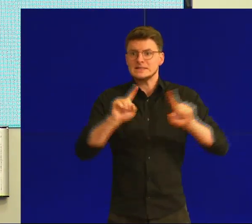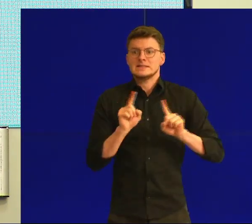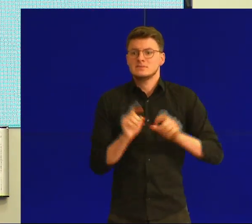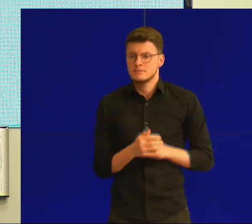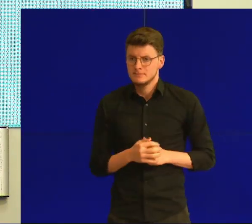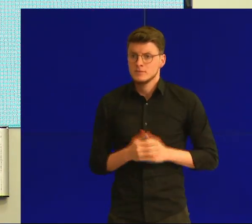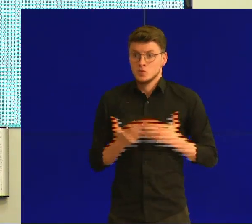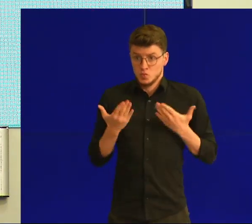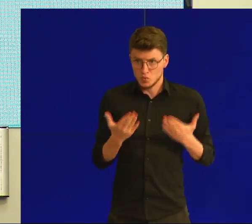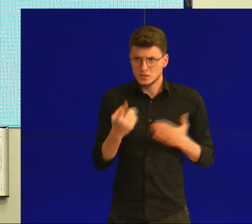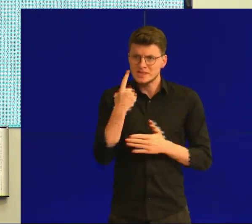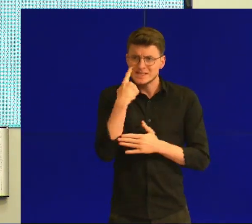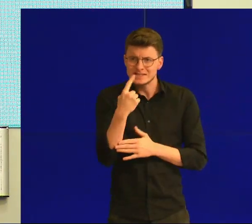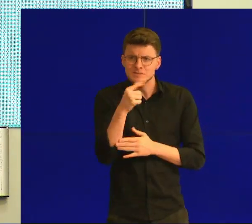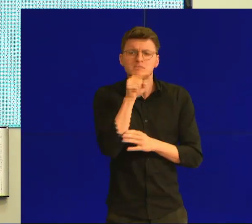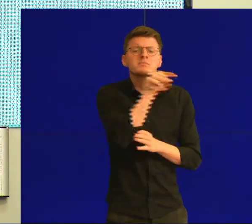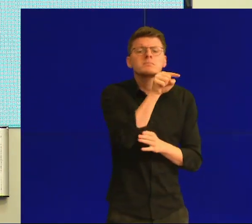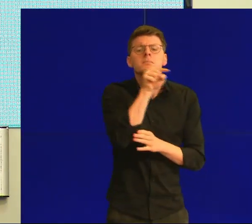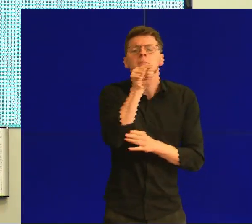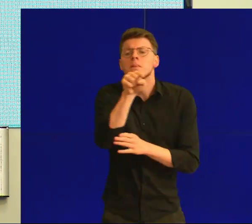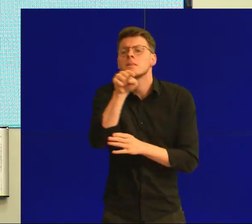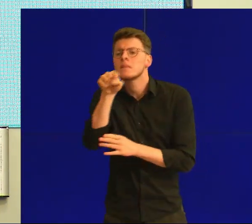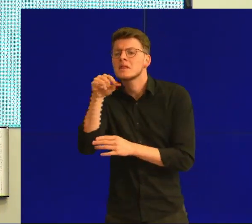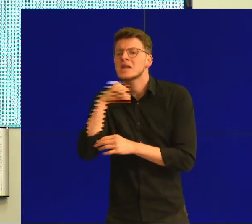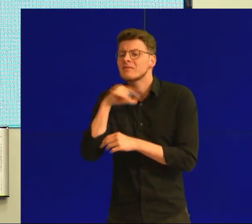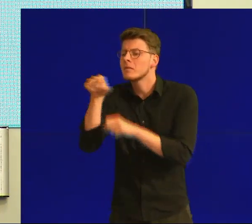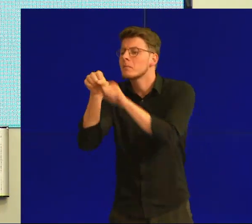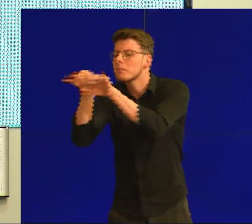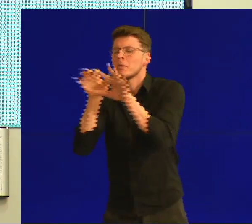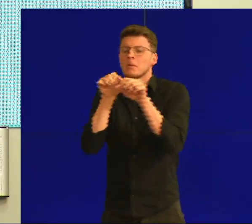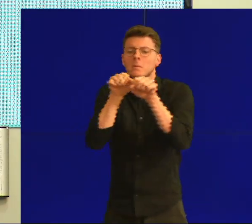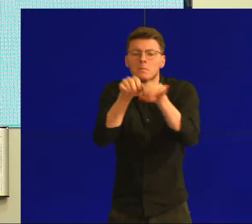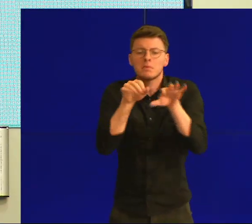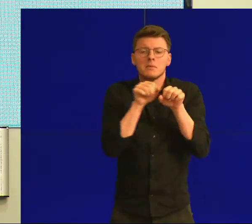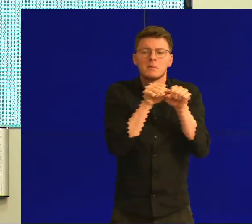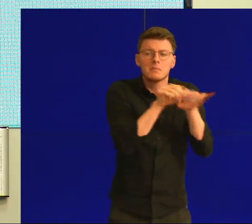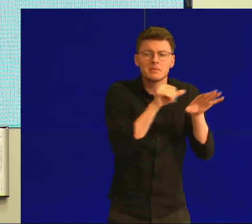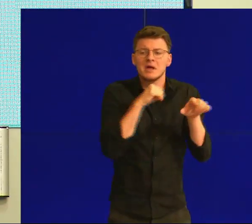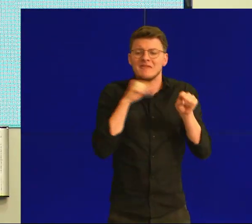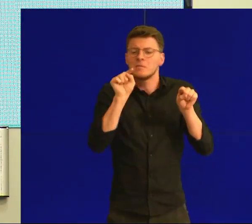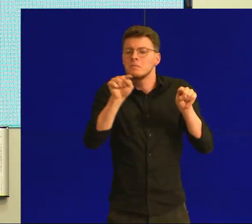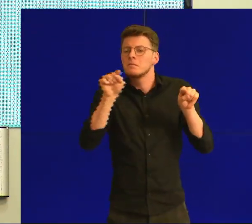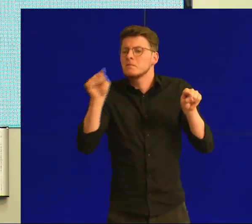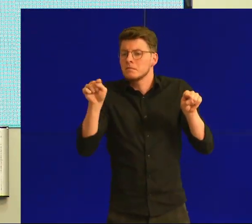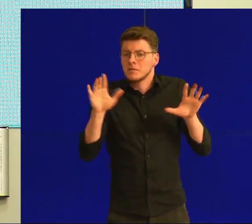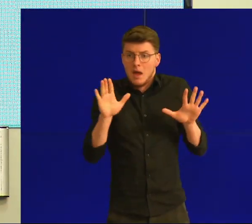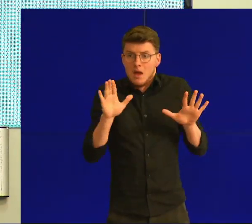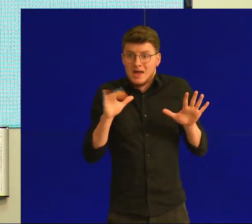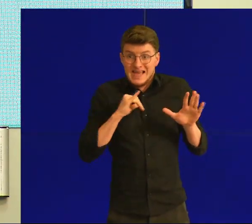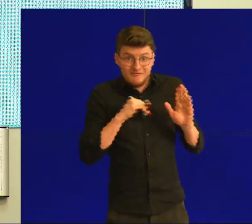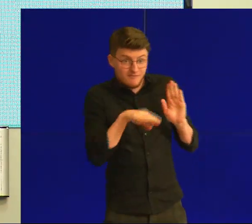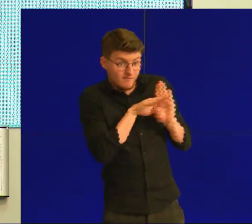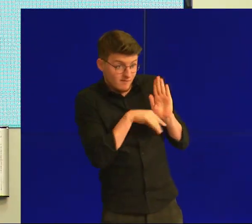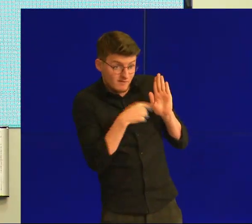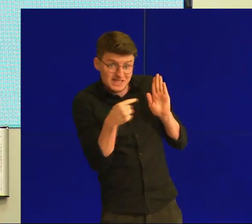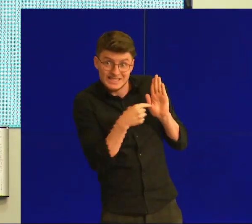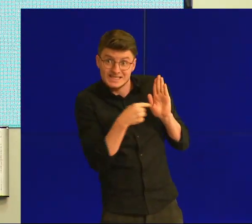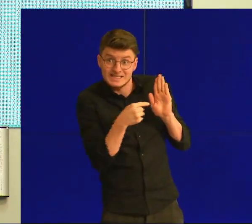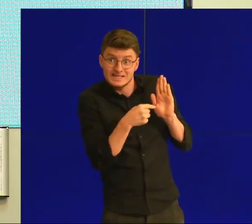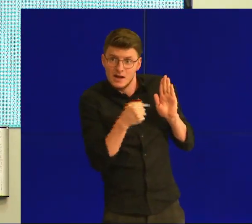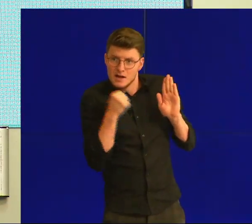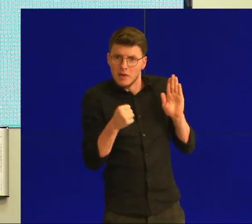draka local auprès des banques ça demande beaucoup d'efforts communs notifie la sonatel